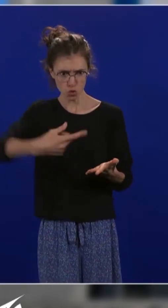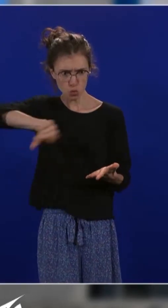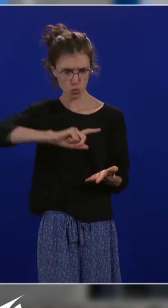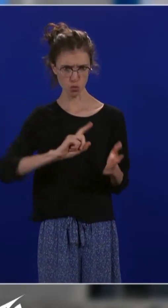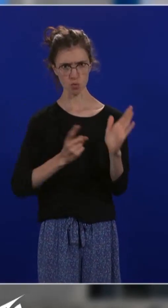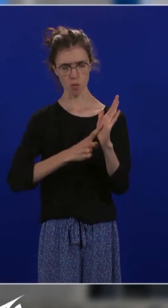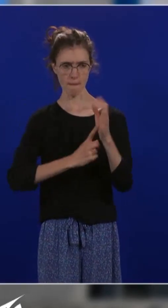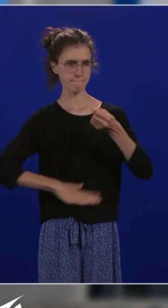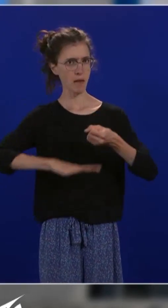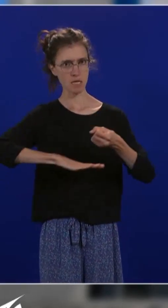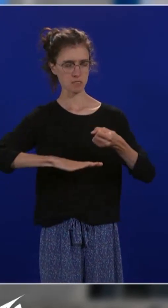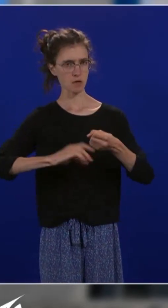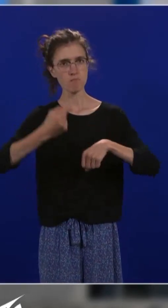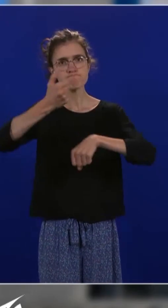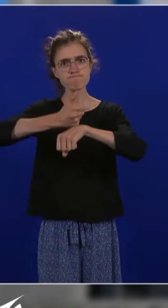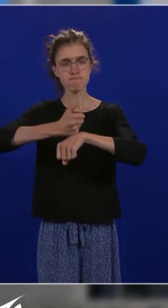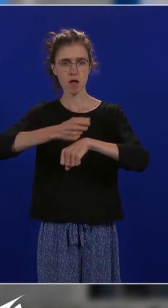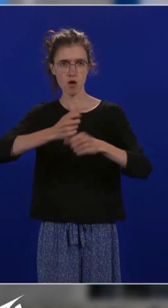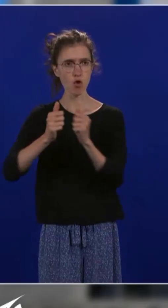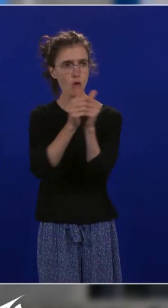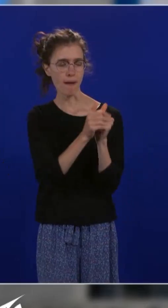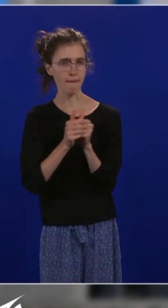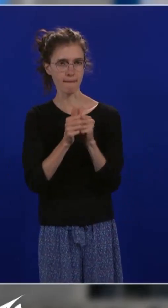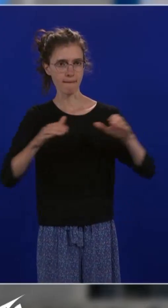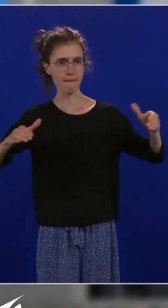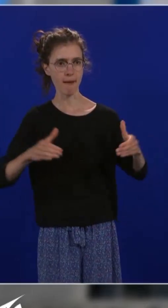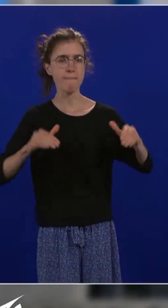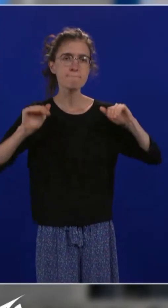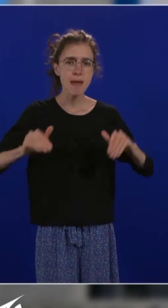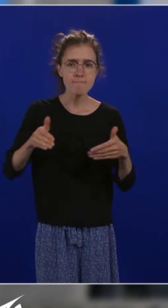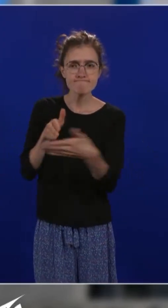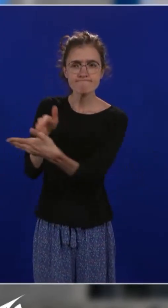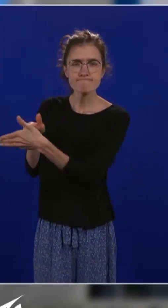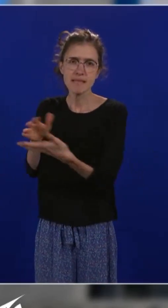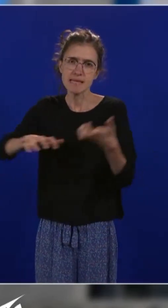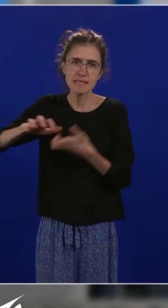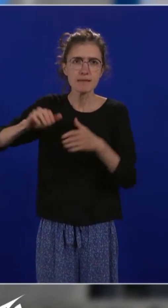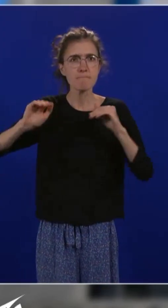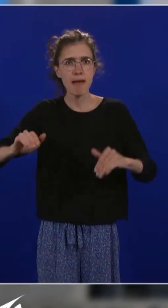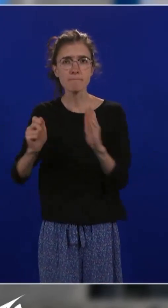même lorsque les vents contraires se multiplient. Je vous remercie de votre attention.